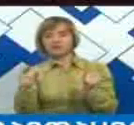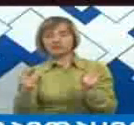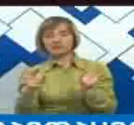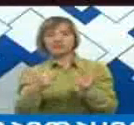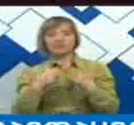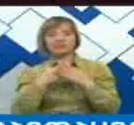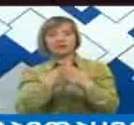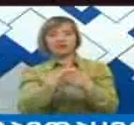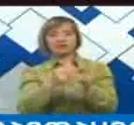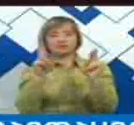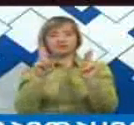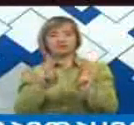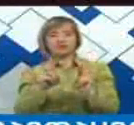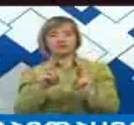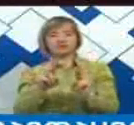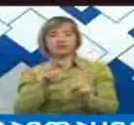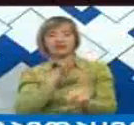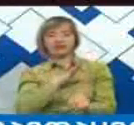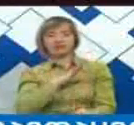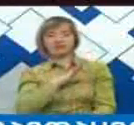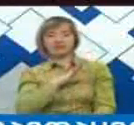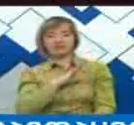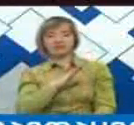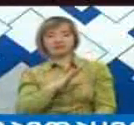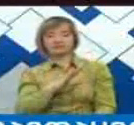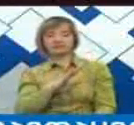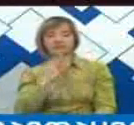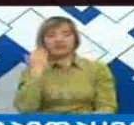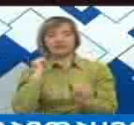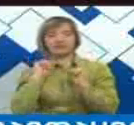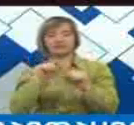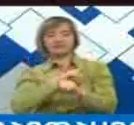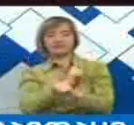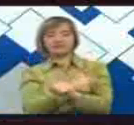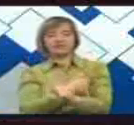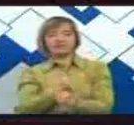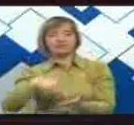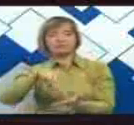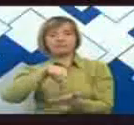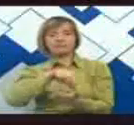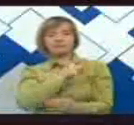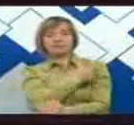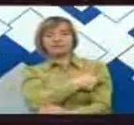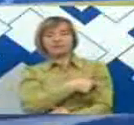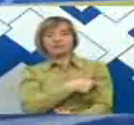მიაღწიოს ამ სტანდარტს და გახდეს თავდაცვის ძალების წარმომადგენელი.